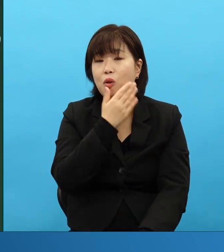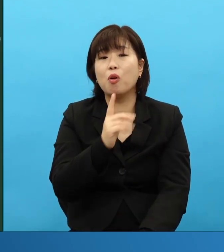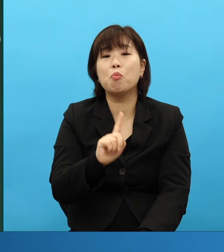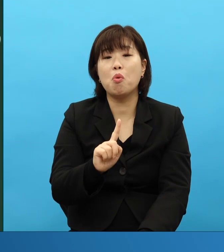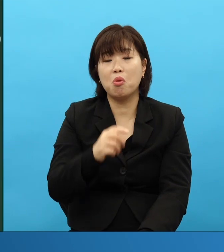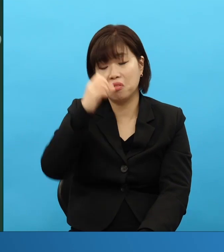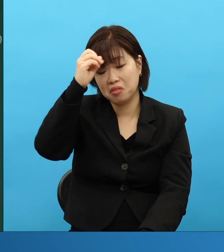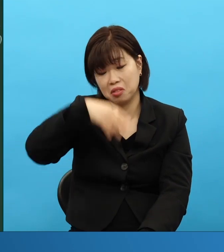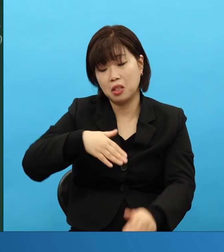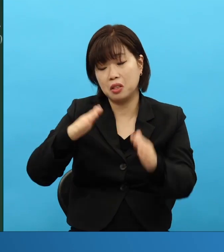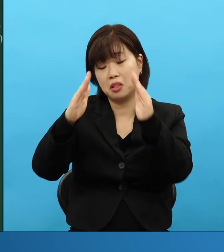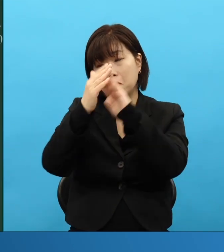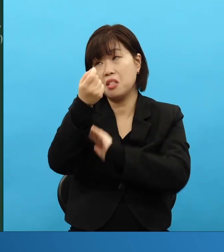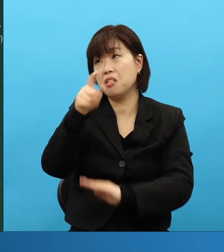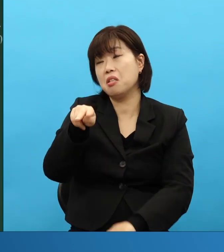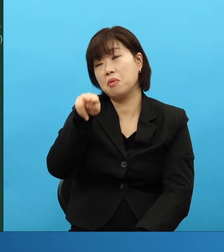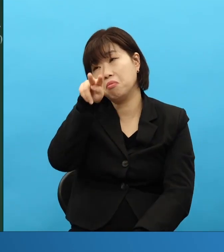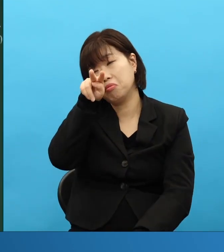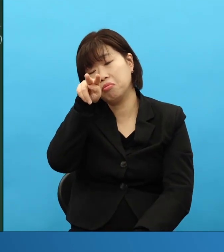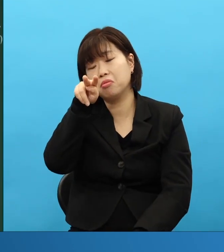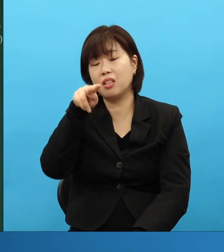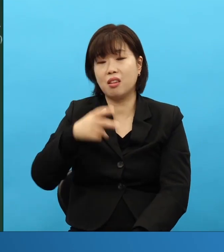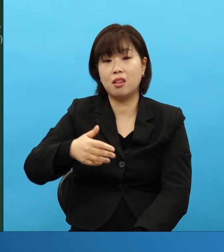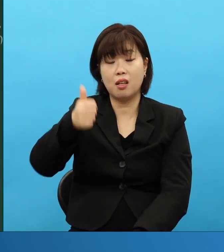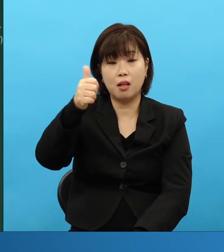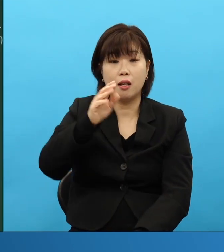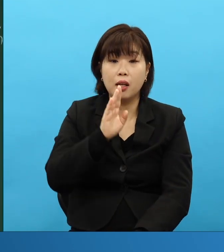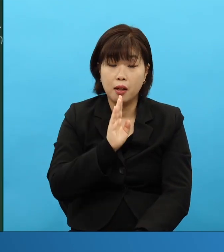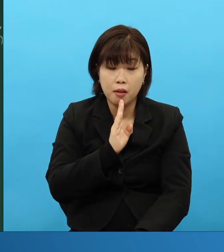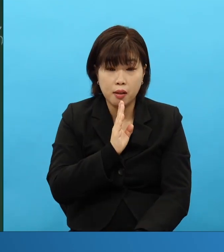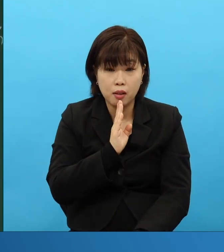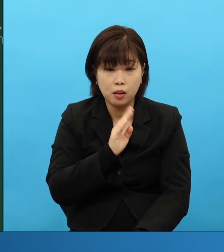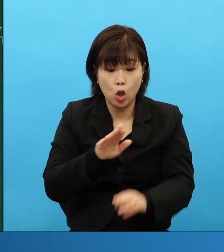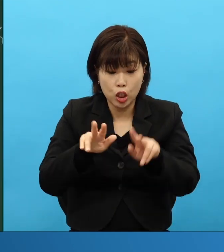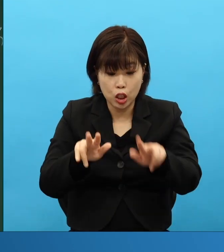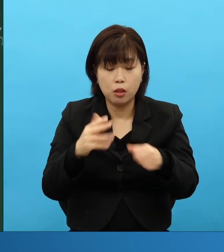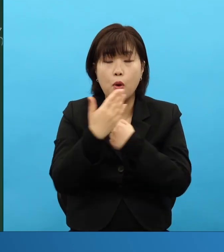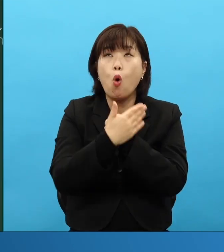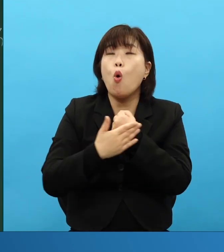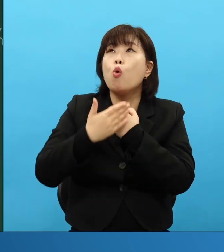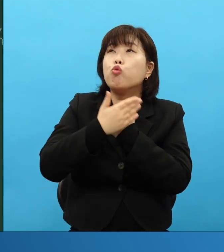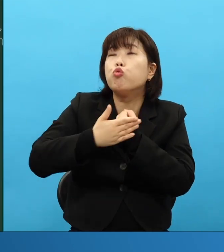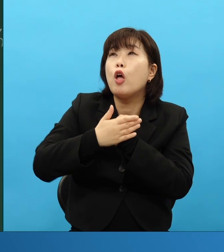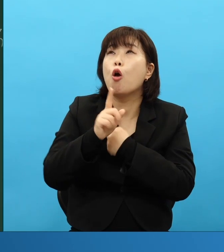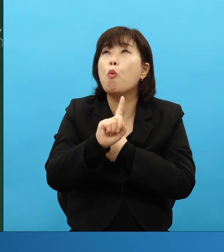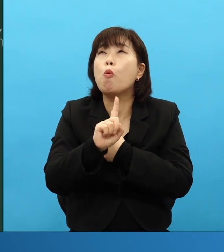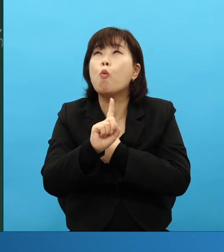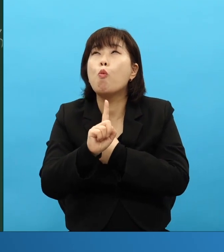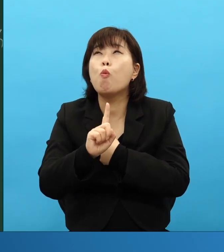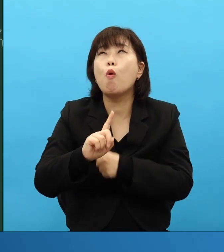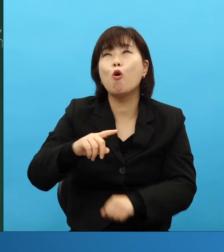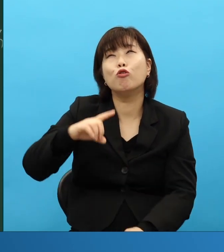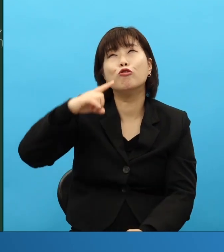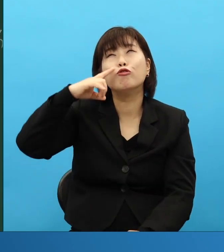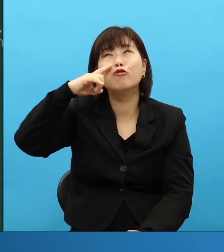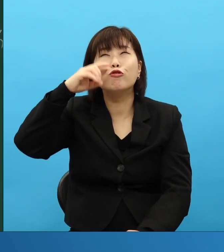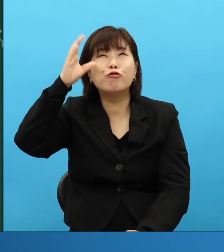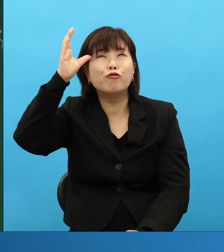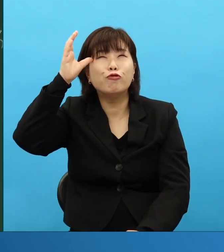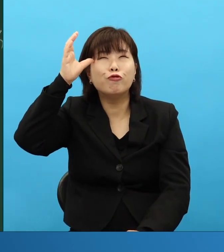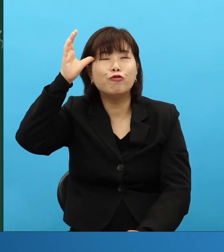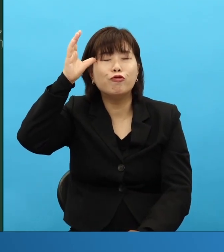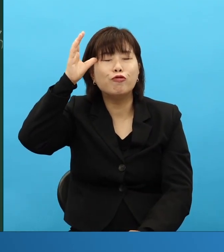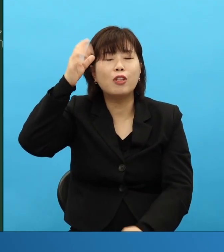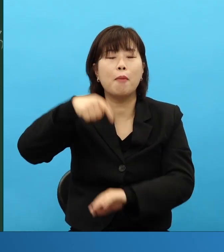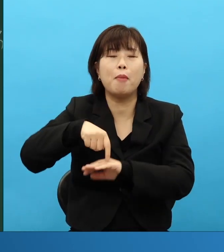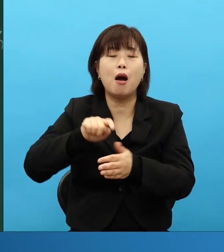church, it's already 오늘 different. 하나님이 나에게 어떤 은혜를 주실 것인가? What kind of grace will God give to me today? 저는요 내일 하나님이 무엇을 말씀하실 것인가?